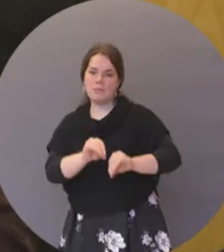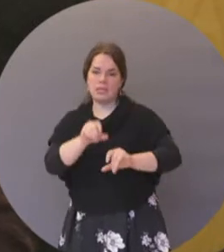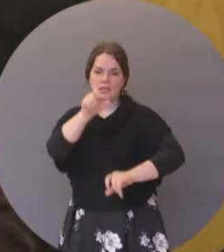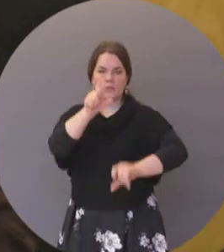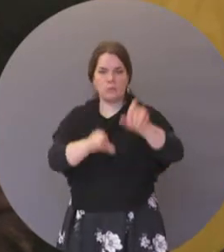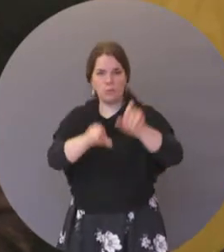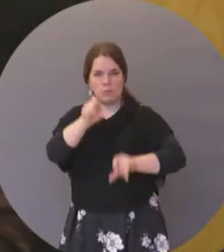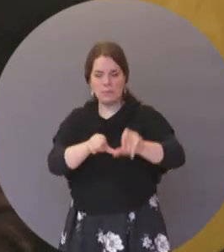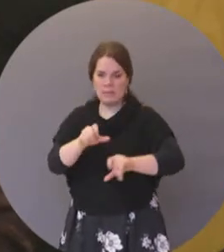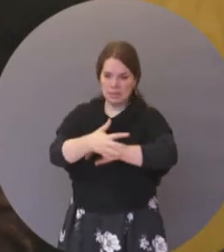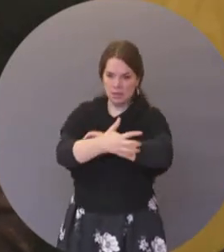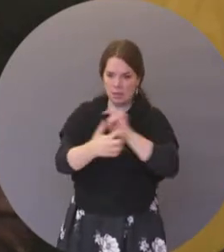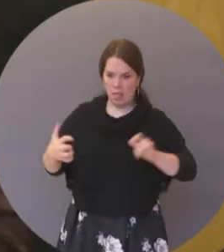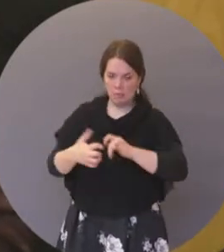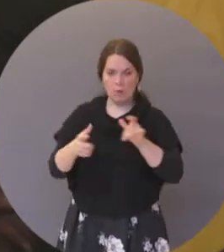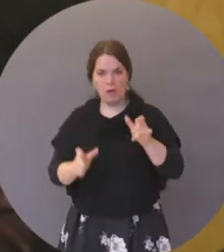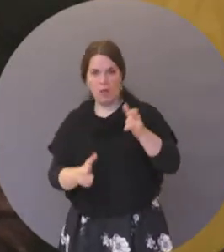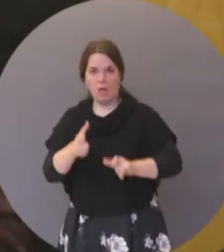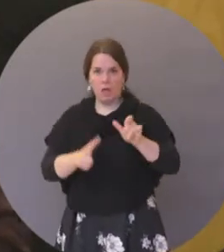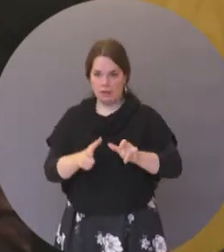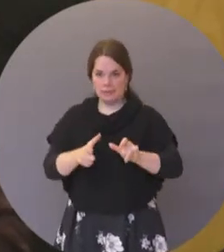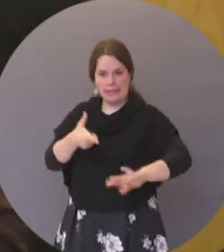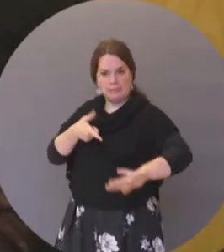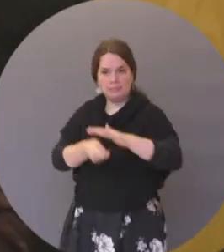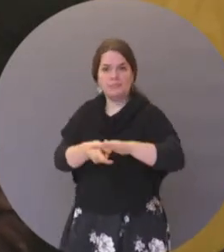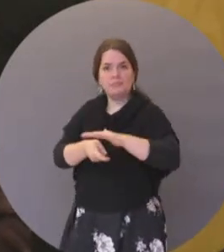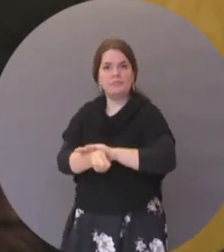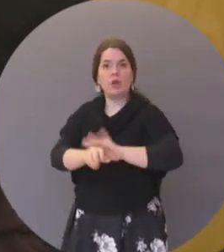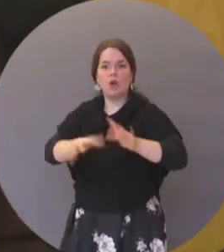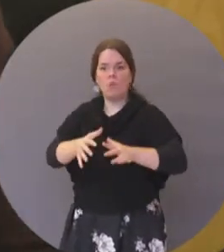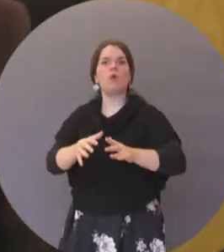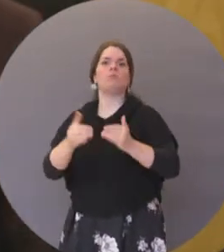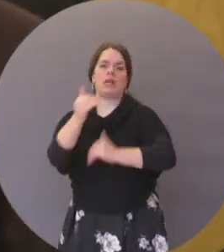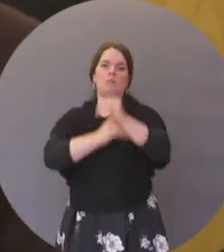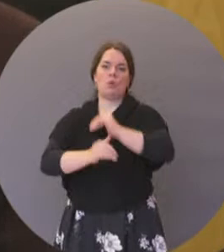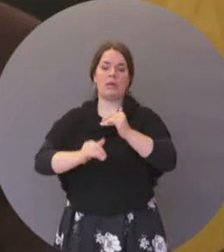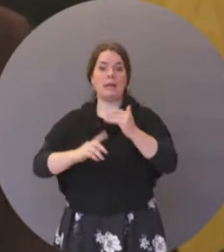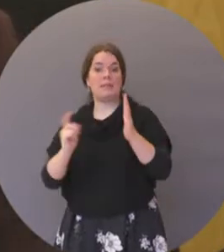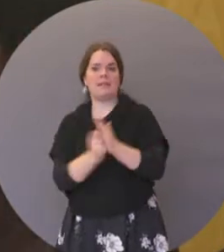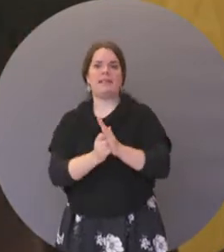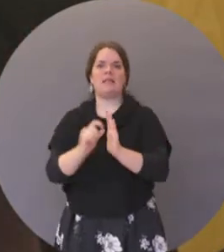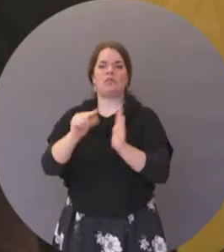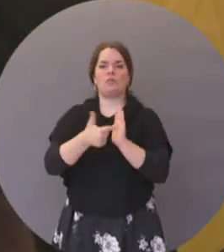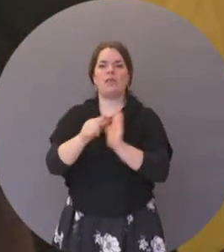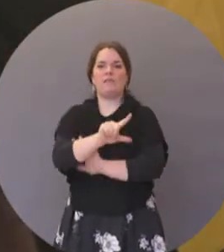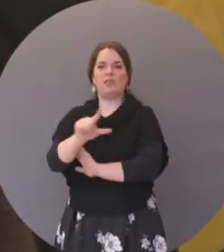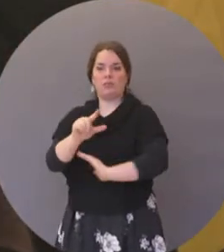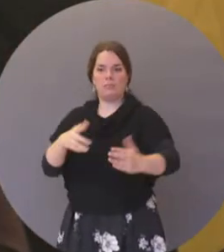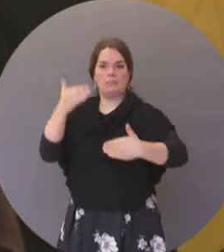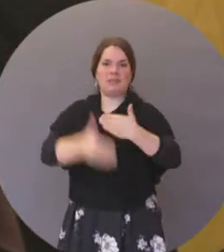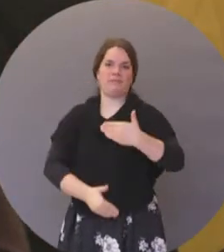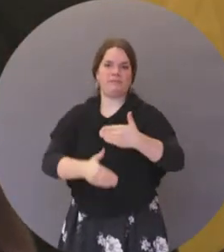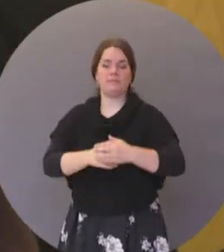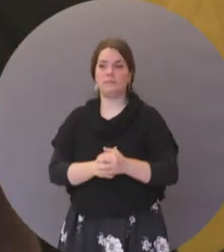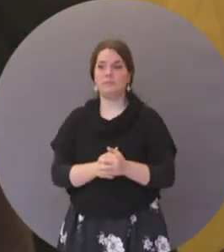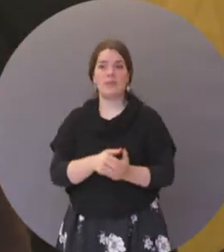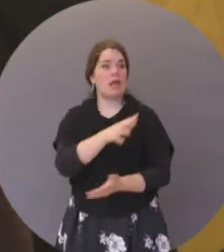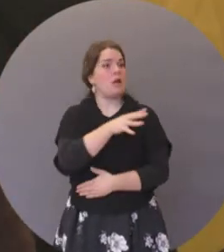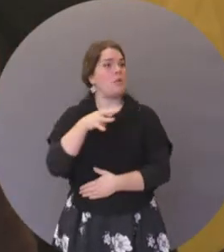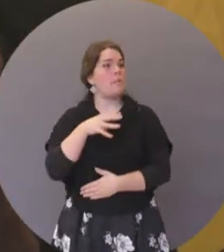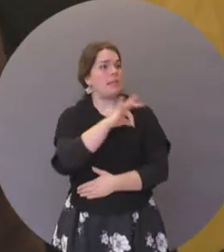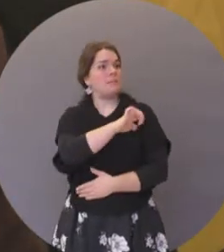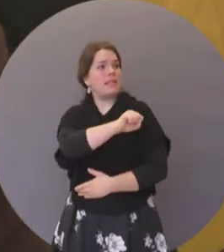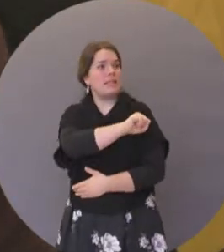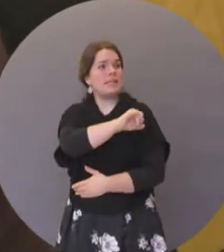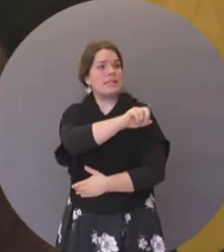dont le programme s'achève en 2022 j'ai bien écouté l'intervention de Madame Tessier notamment sur les enjeux